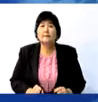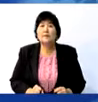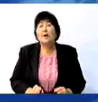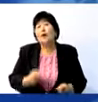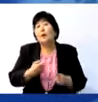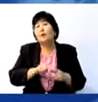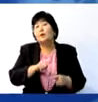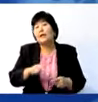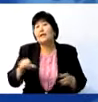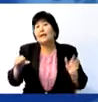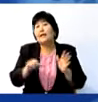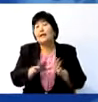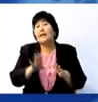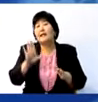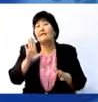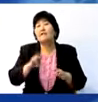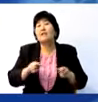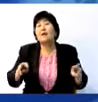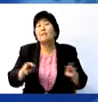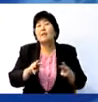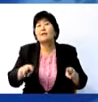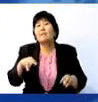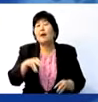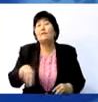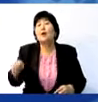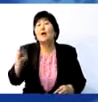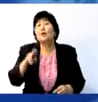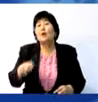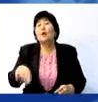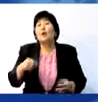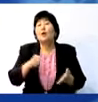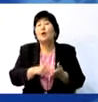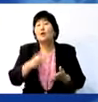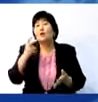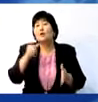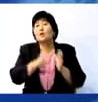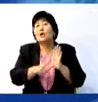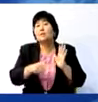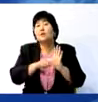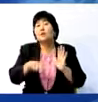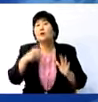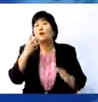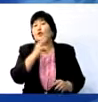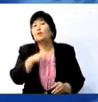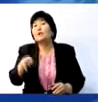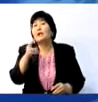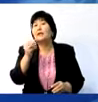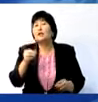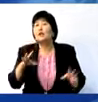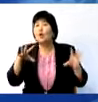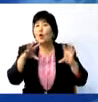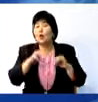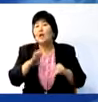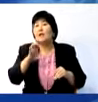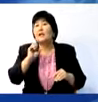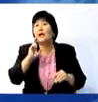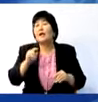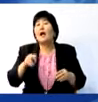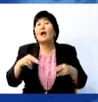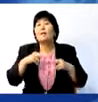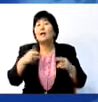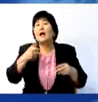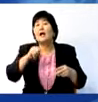Осыған дейін энергетика вице-министрі Махамбет Досмұхамбетов құны 267,3 миллиард теңгені құрайтын Сарыарқа магистральды